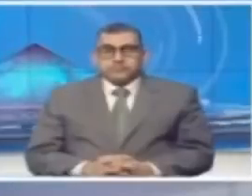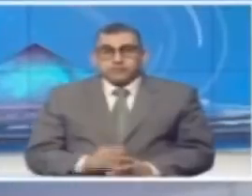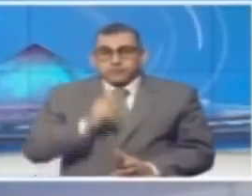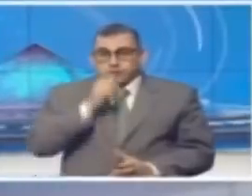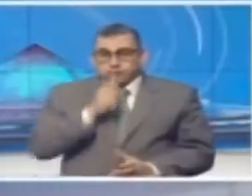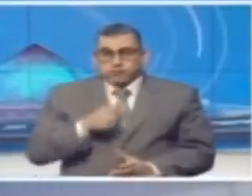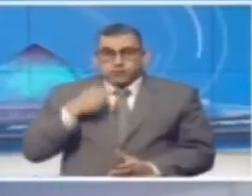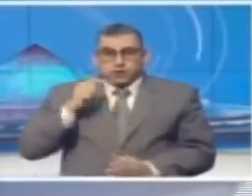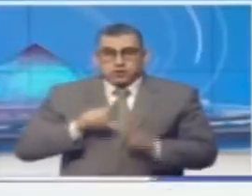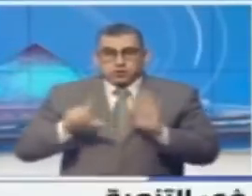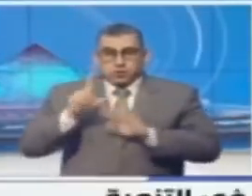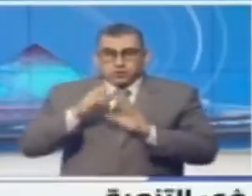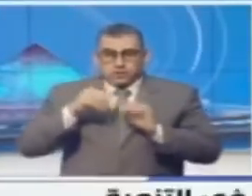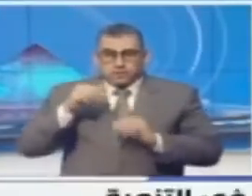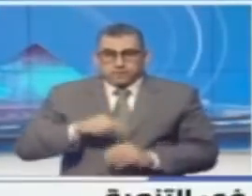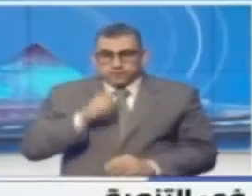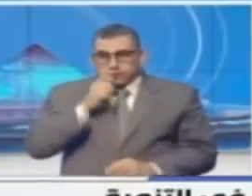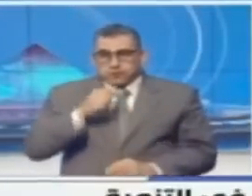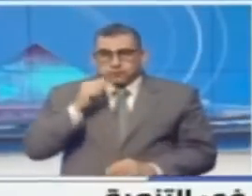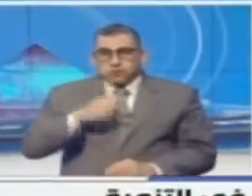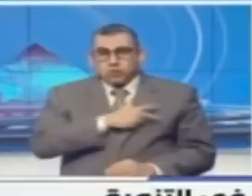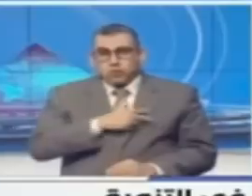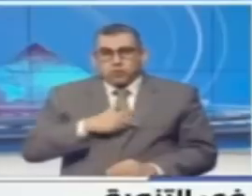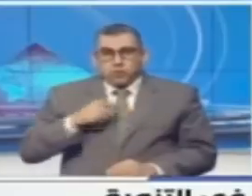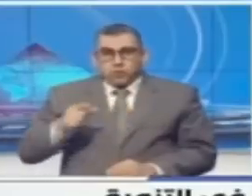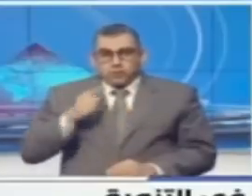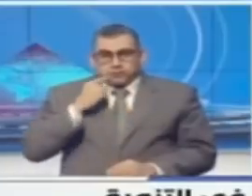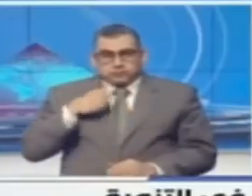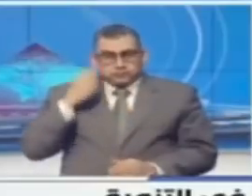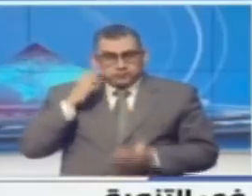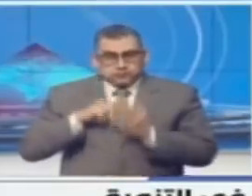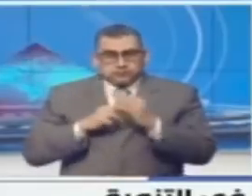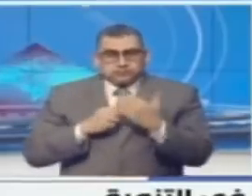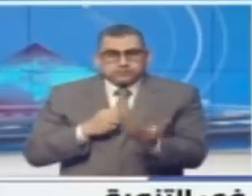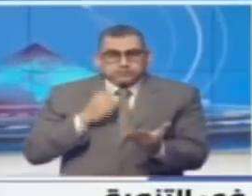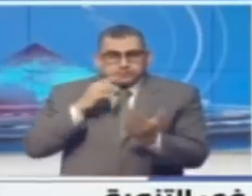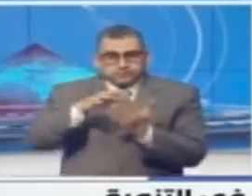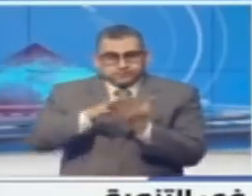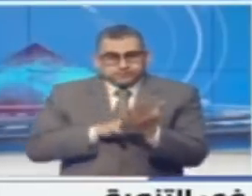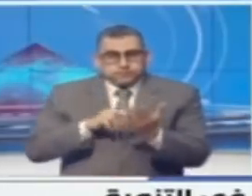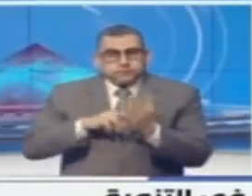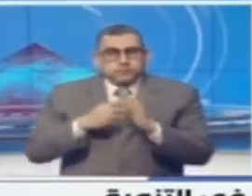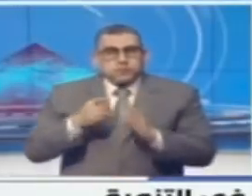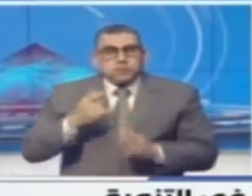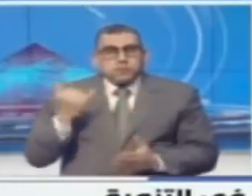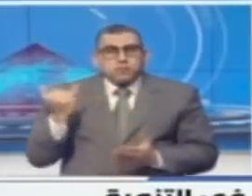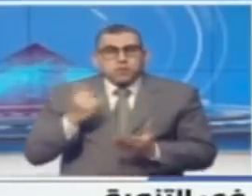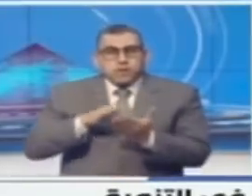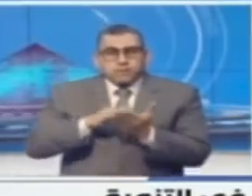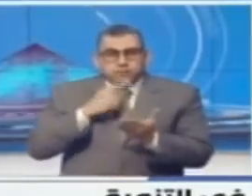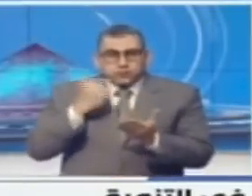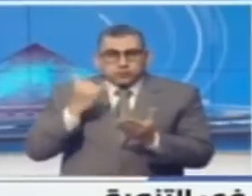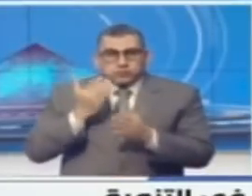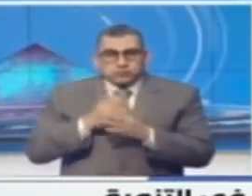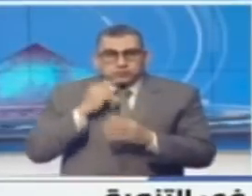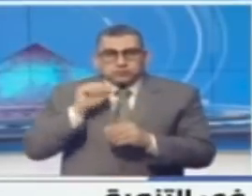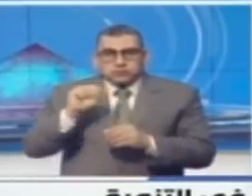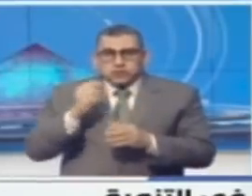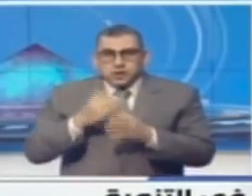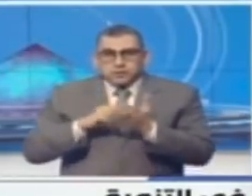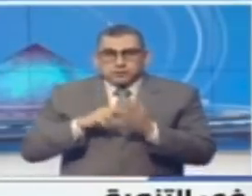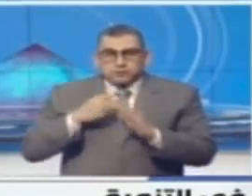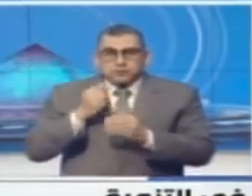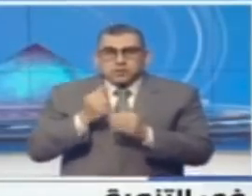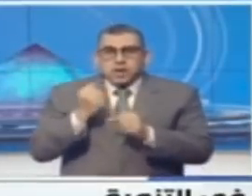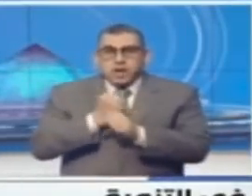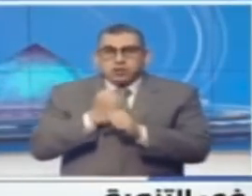أكد رئيس مجلس الوزراء الدكتور مصطفى مدبولي أن الحكومة أعدت وثيقة مهمة جدا بشأن تعزيز دور